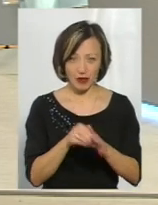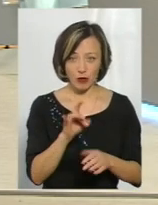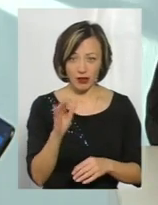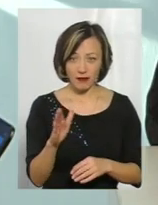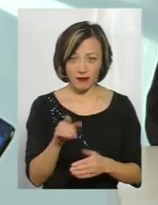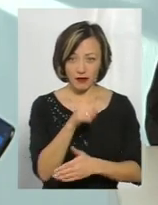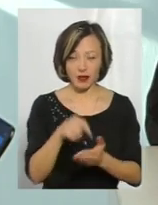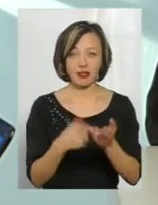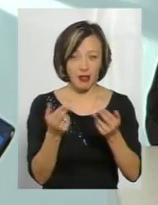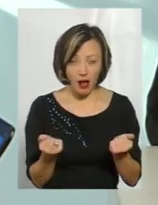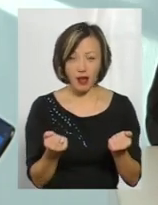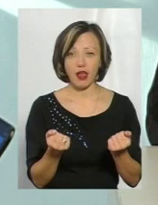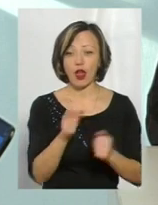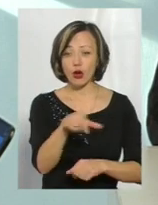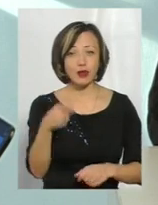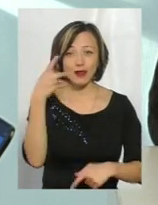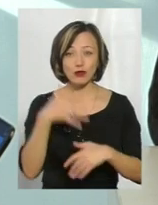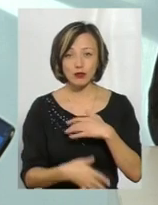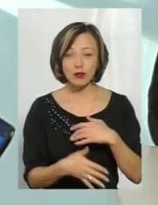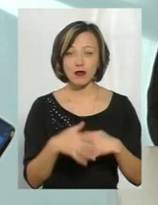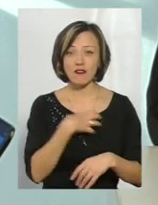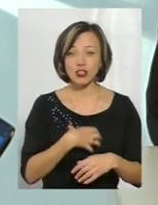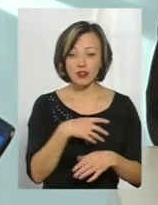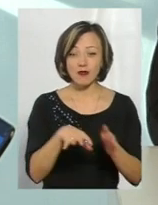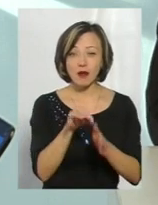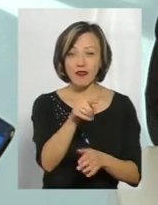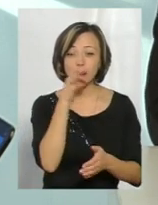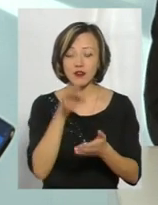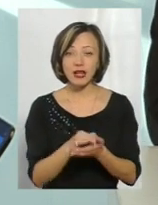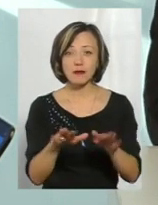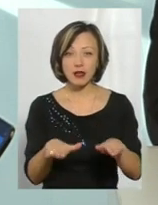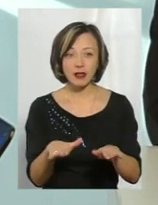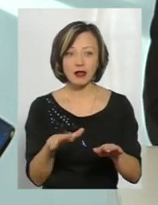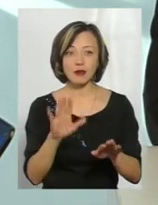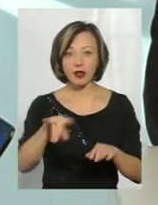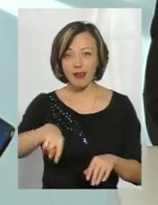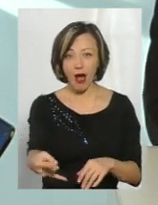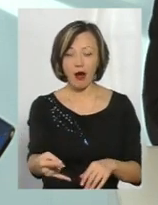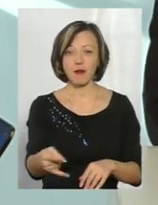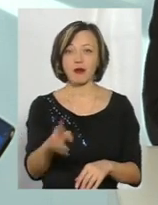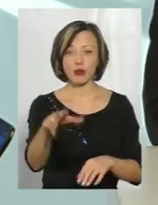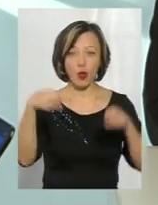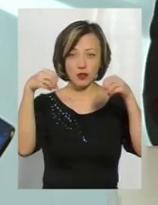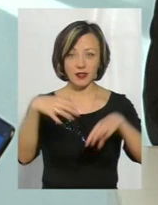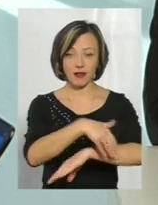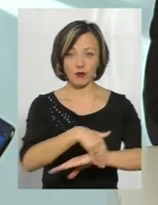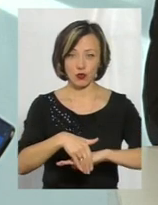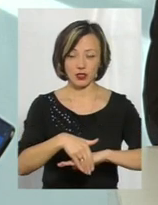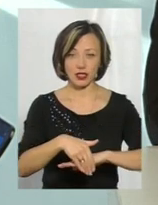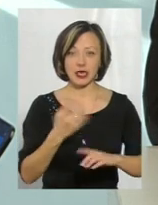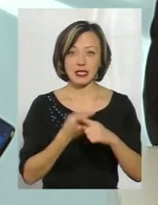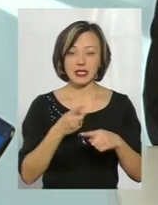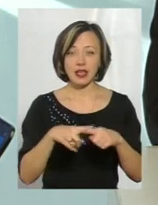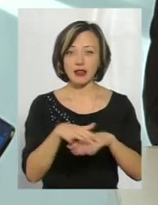Так, виборець не усвідомлює важливості цих виборів, що саме люди, яких вони обирають, будуть відповідати, чи буде в нього яма, чи буде в нього освітлення на вулиці. За